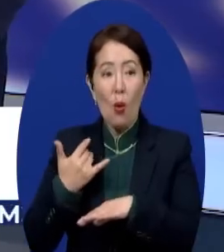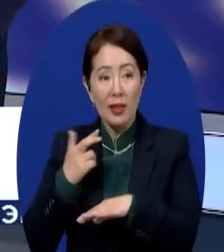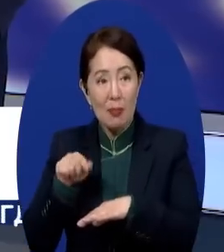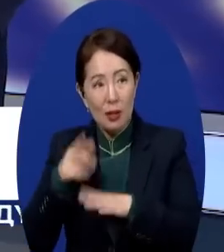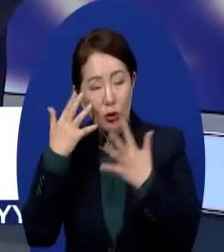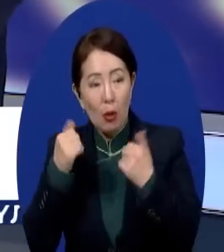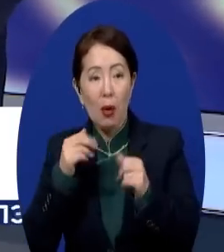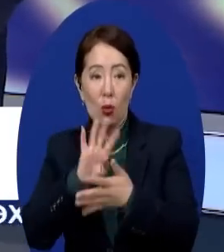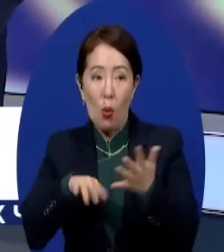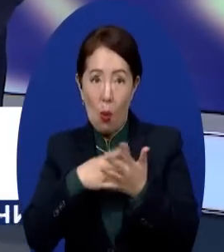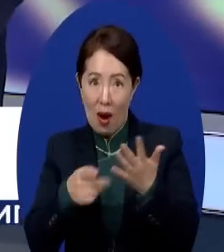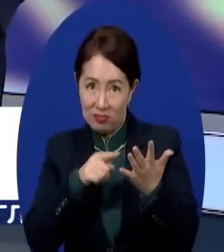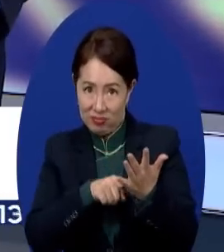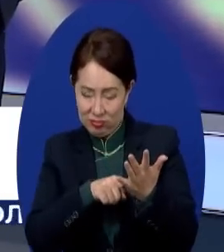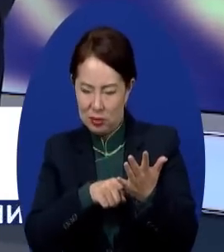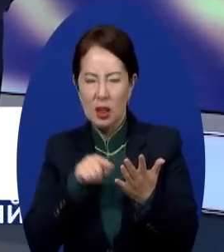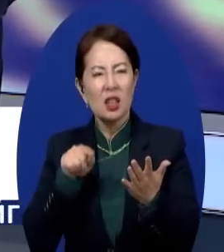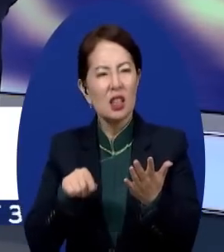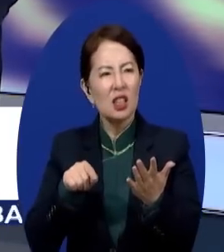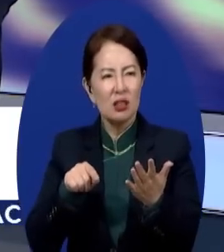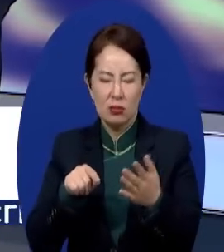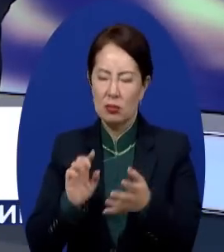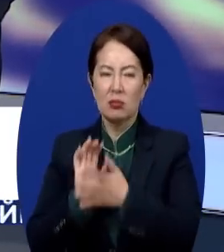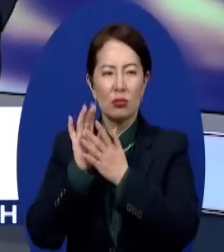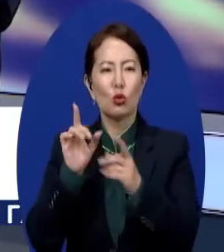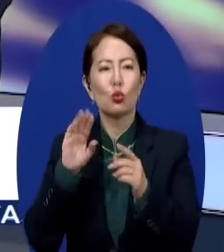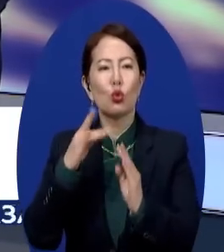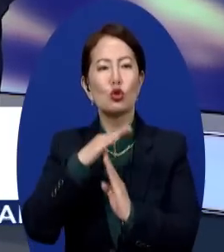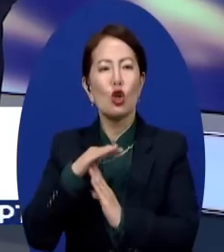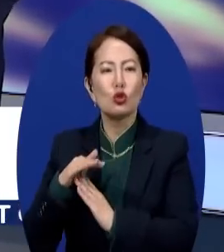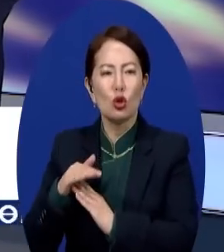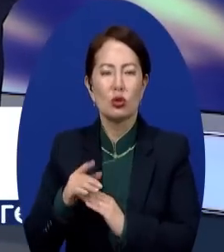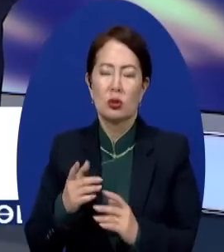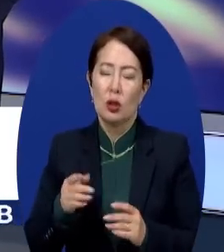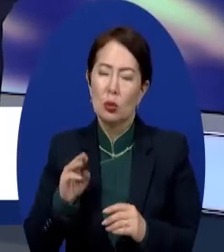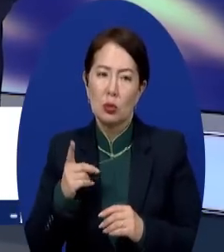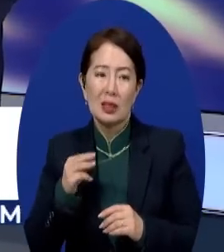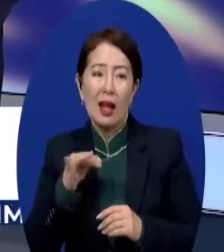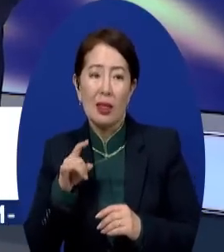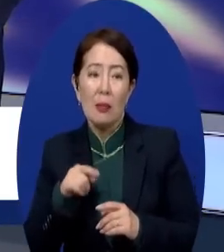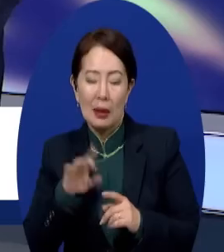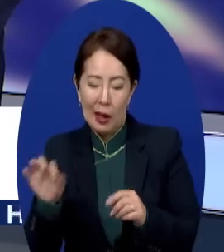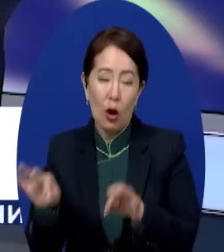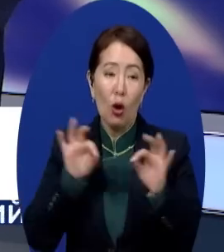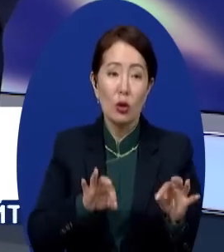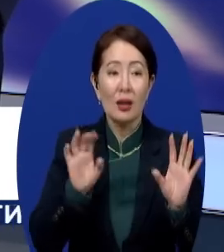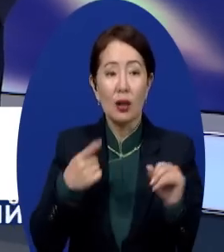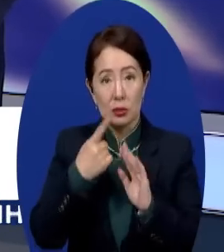байсан юм аа. Тэгвэл эдгээр тоглолтууд тодорхой шалтгааны улмаас түрд хугацаанд тоошилж 11-р сард болохоор